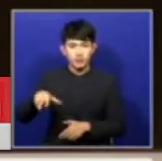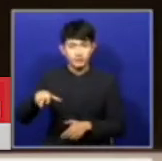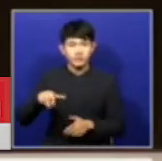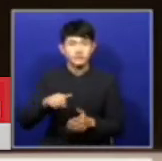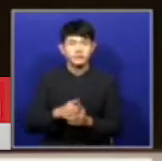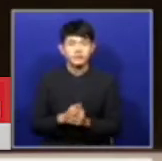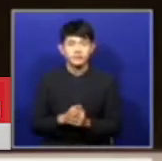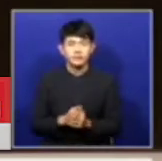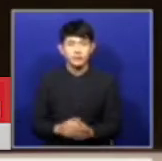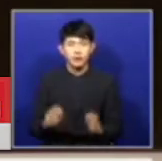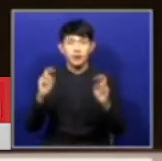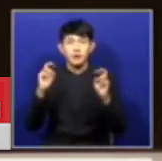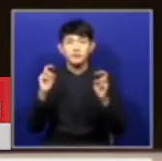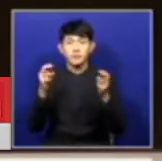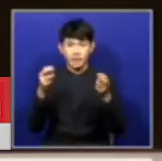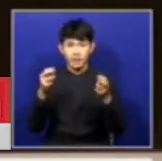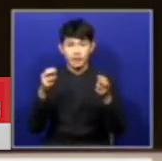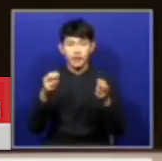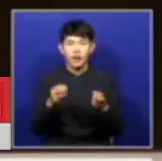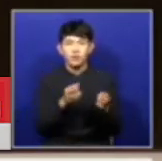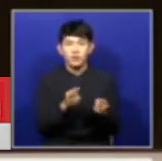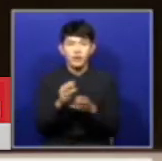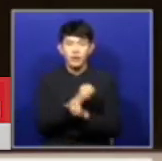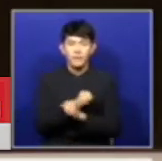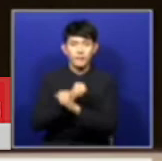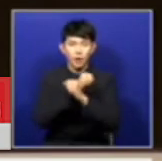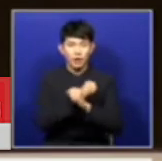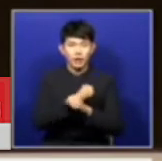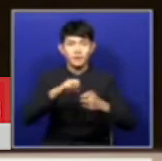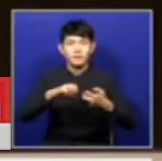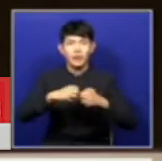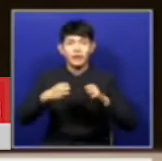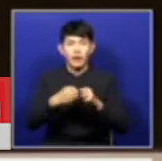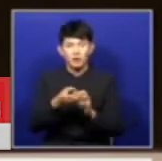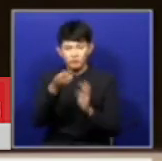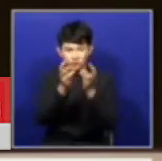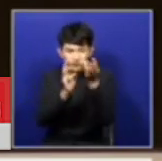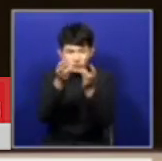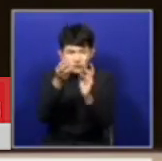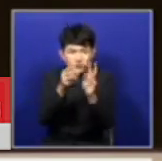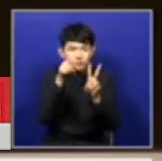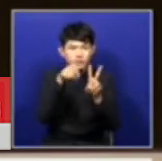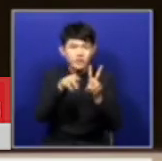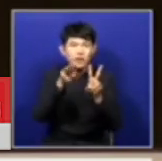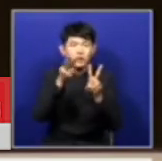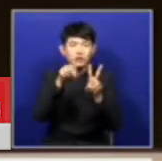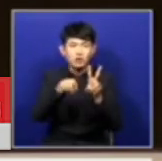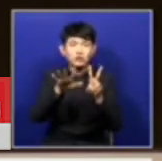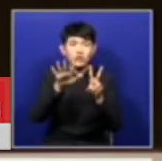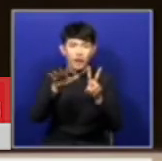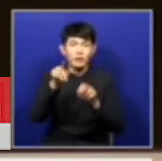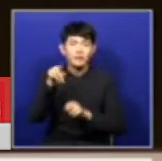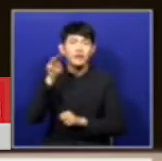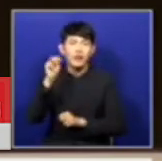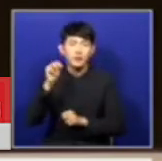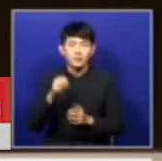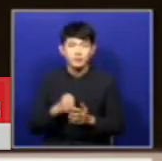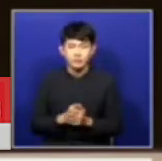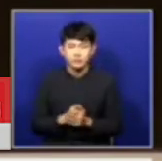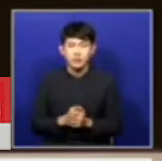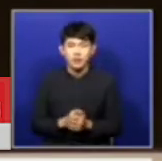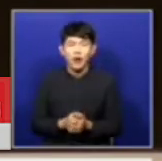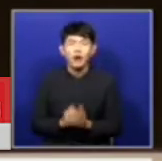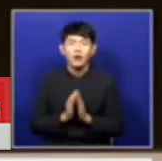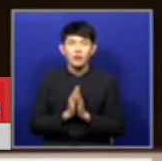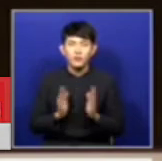ต่อเรื่องแนวทางการป้องกันและแก้ไขปัญหาฝุ่นละอองขนาดเล็ก PM2.5 ซึ่งต้องขอบคุณ